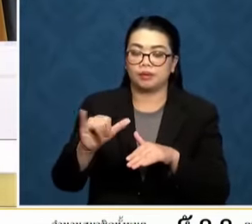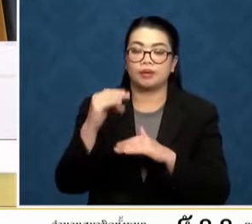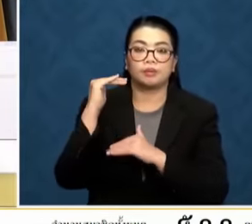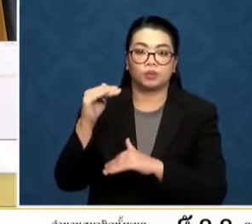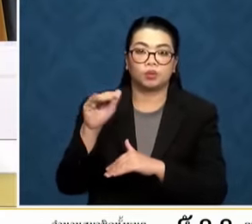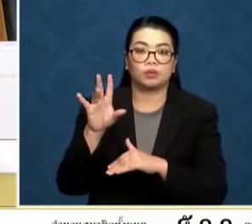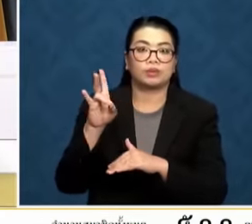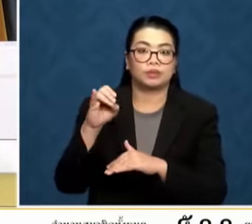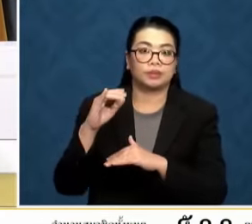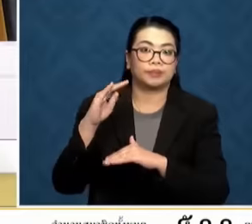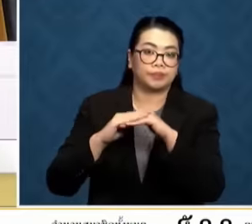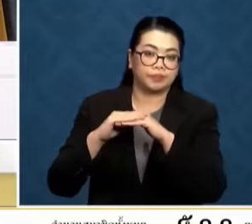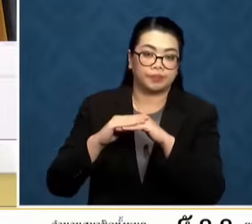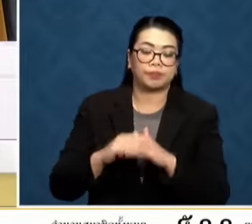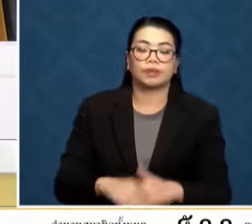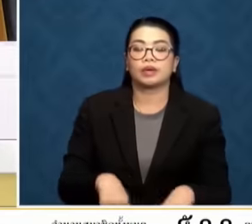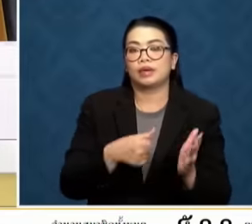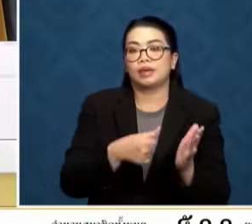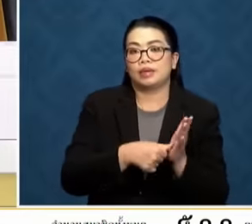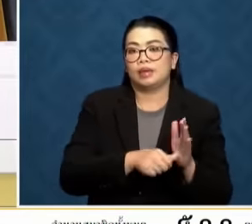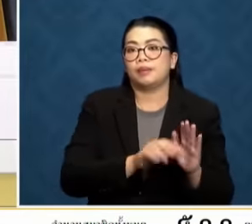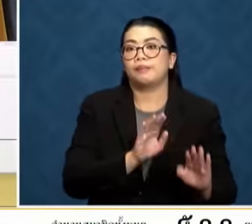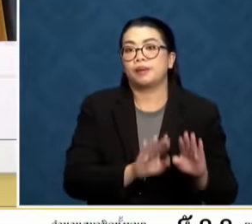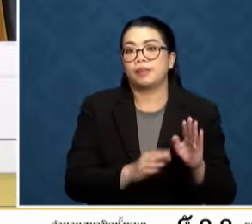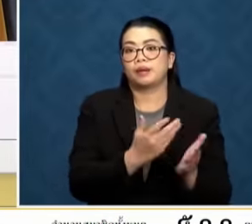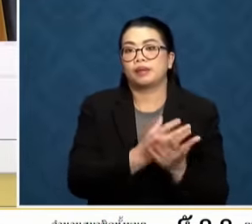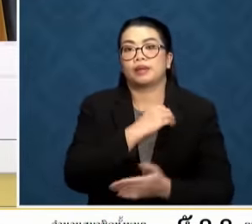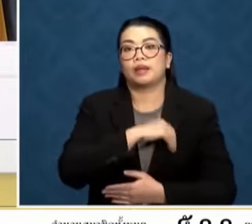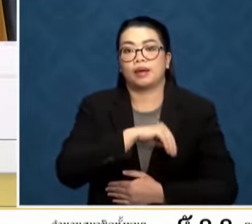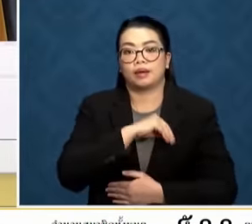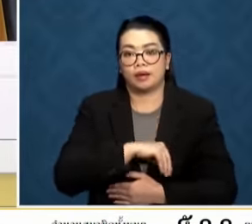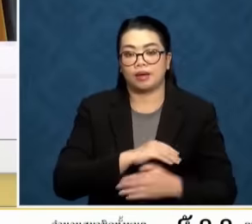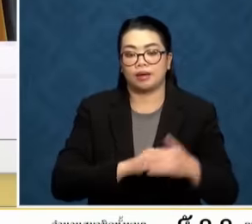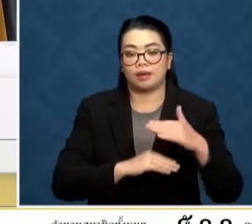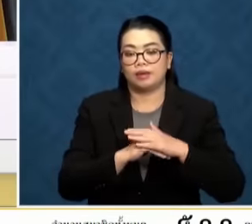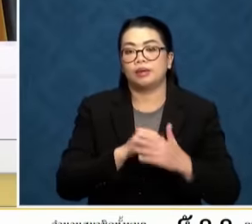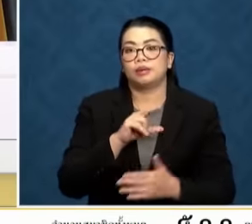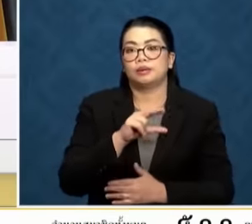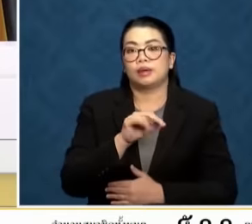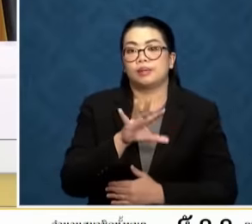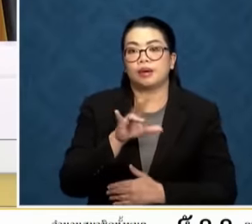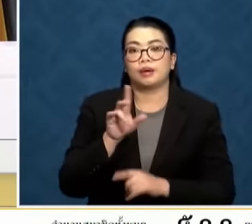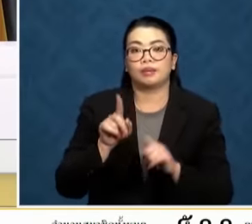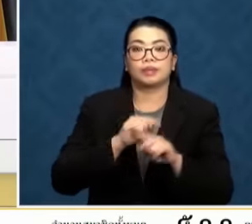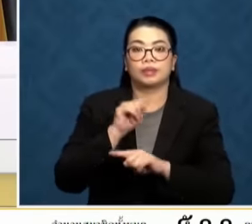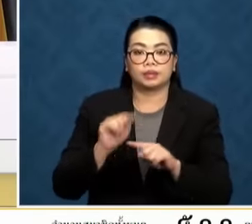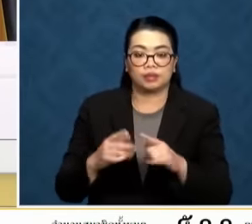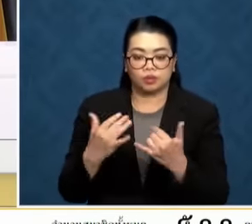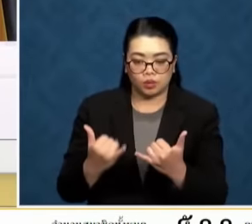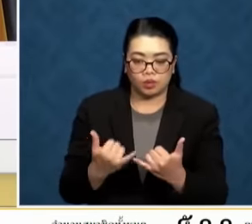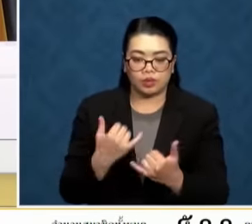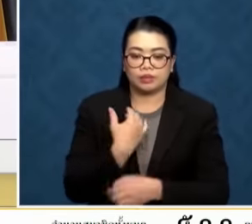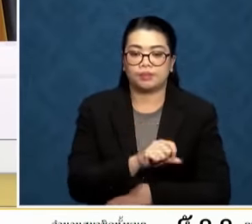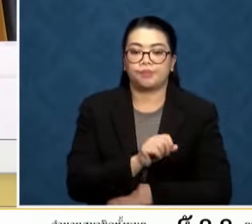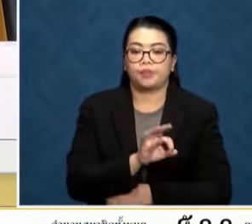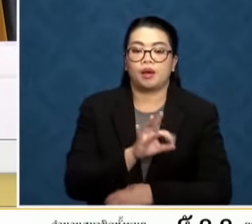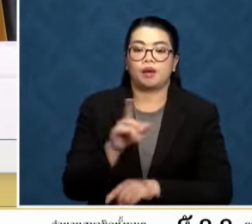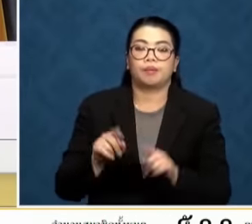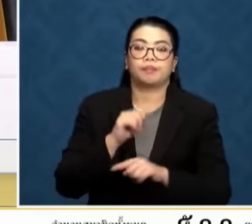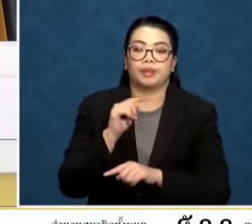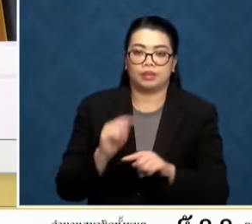2ครับภาระหนี้ต่อการประมาณการรายได้ต้องไม่เกิน35%ปัจจุบันเราอยู่ที่